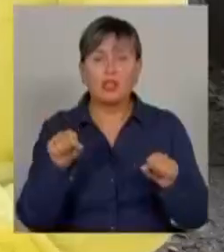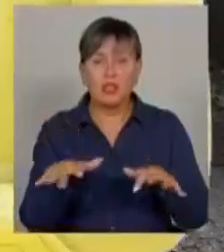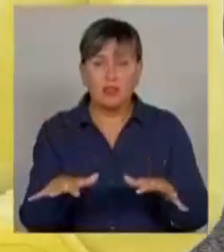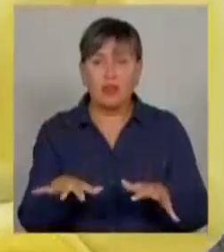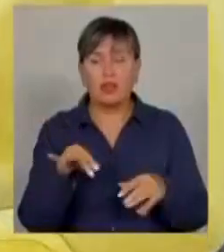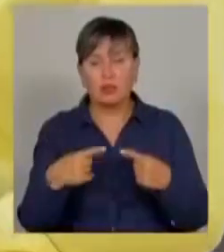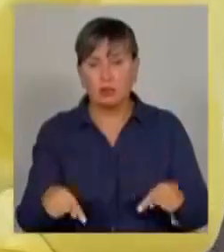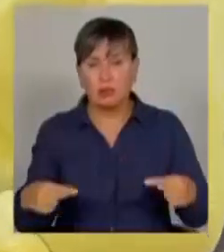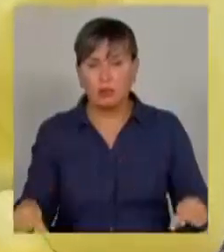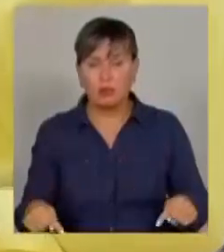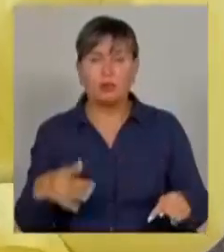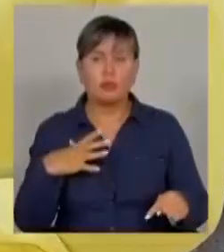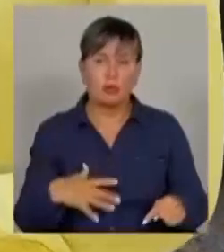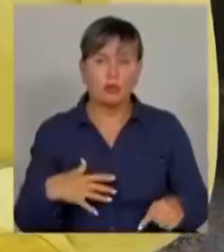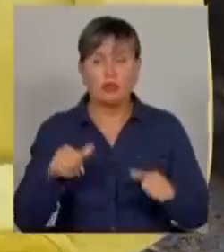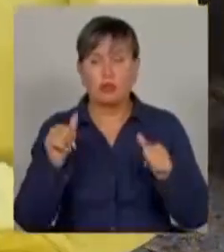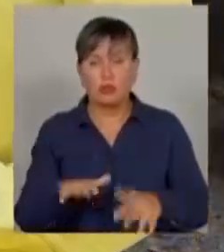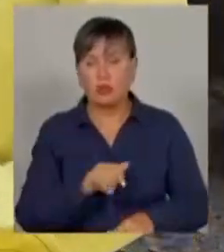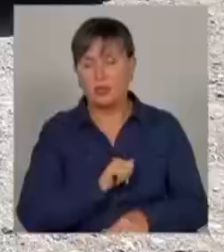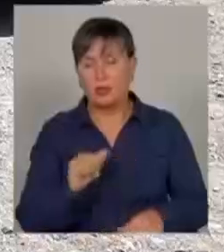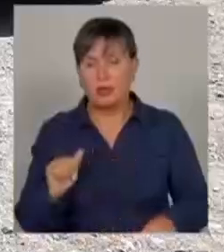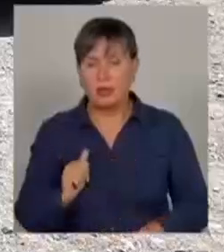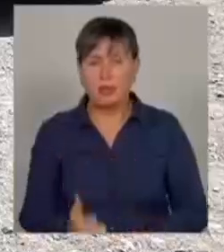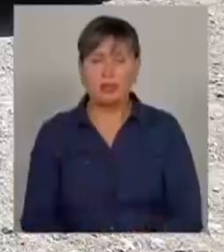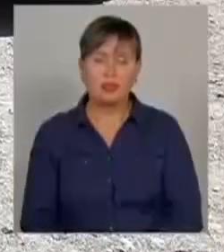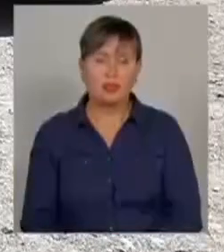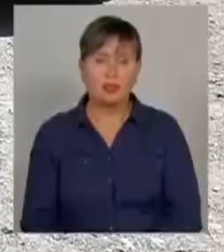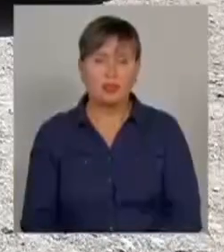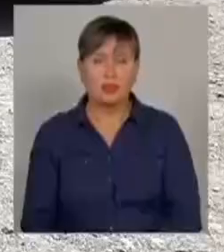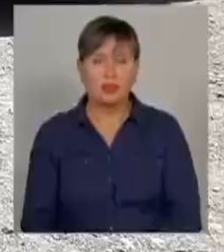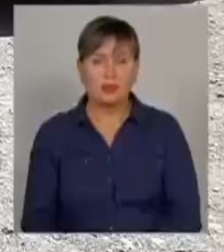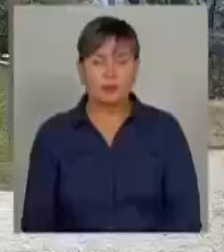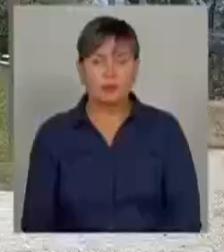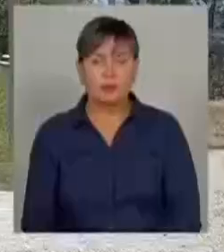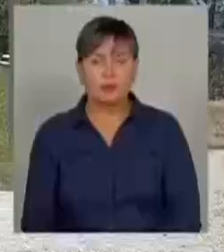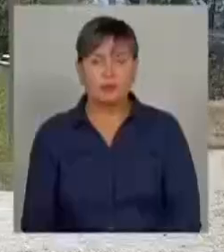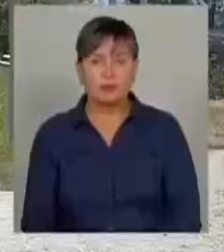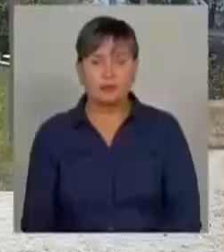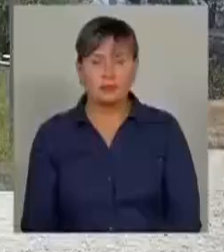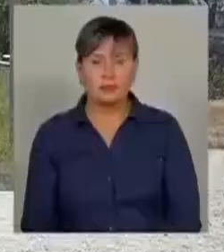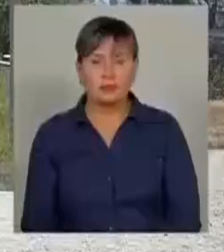и прочее им приходится решать самостоятельно. Рустам Араубаев, Рашидин Якупов, телеканал Алматы.